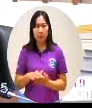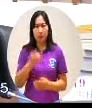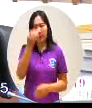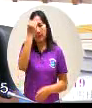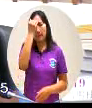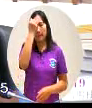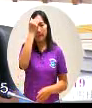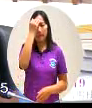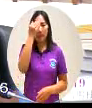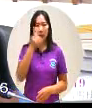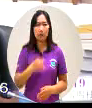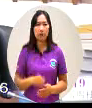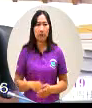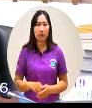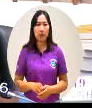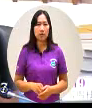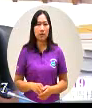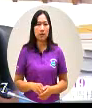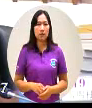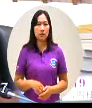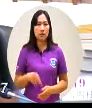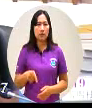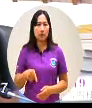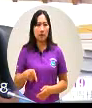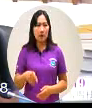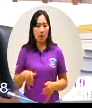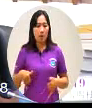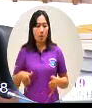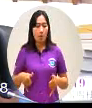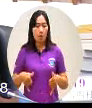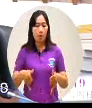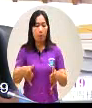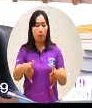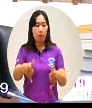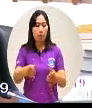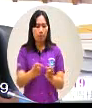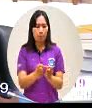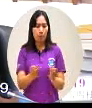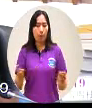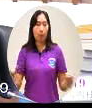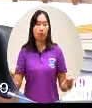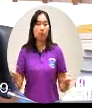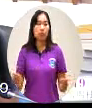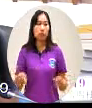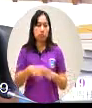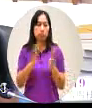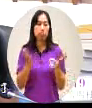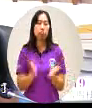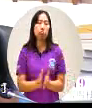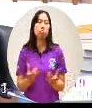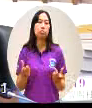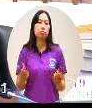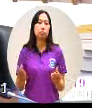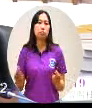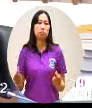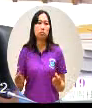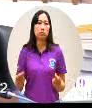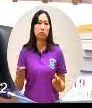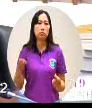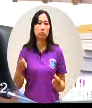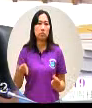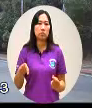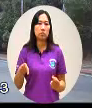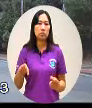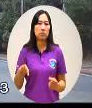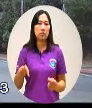困扰啊。哦，你看这规抓，你看规抓就是拢安尼。哦，啊，这地，你看一个高塔伫遮，一张我咧报告啊，这个高塔伫遮，这地